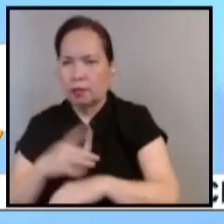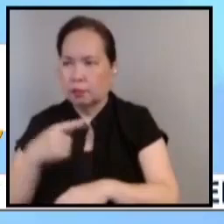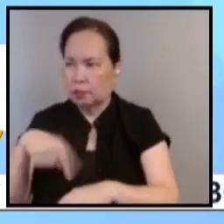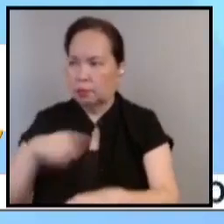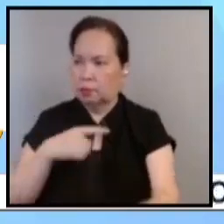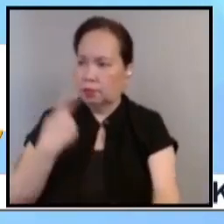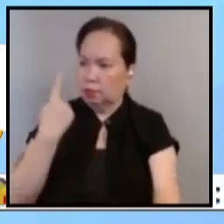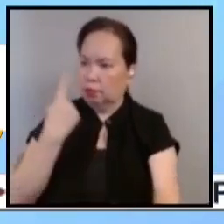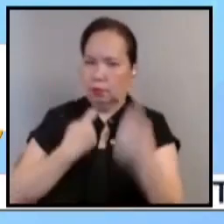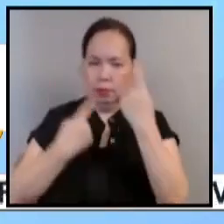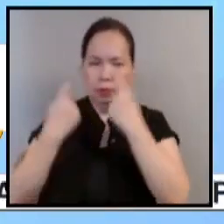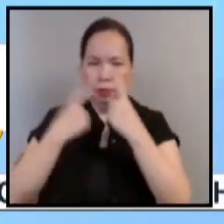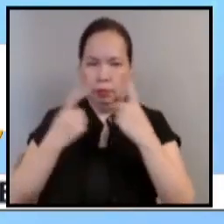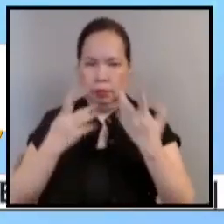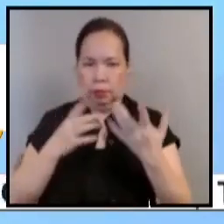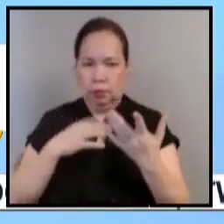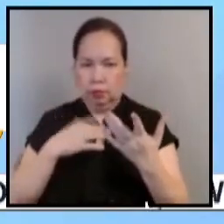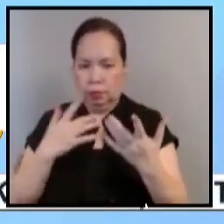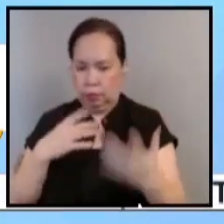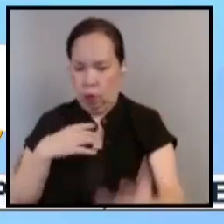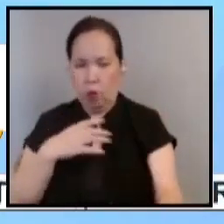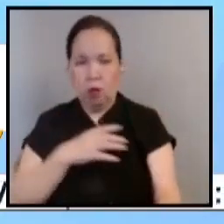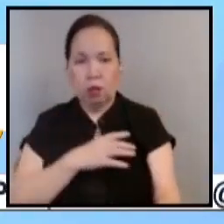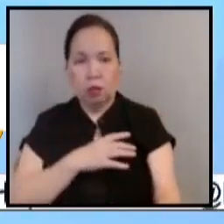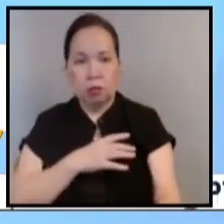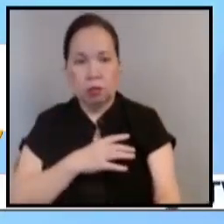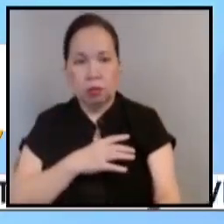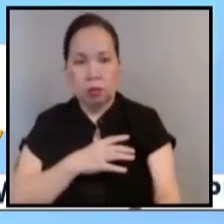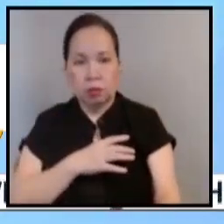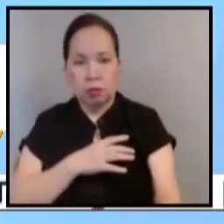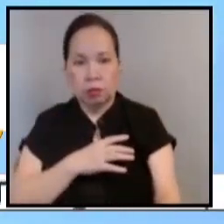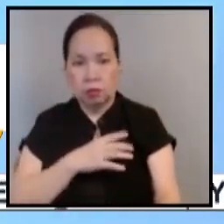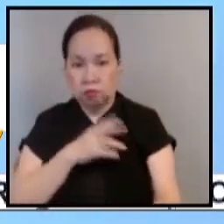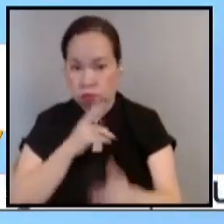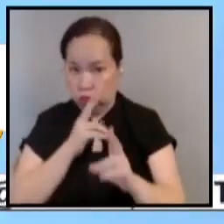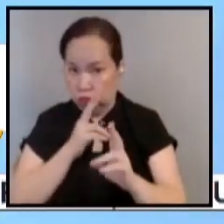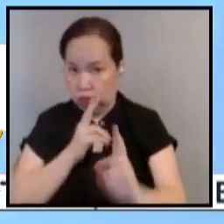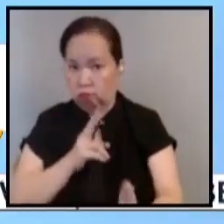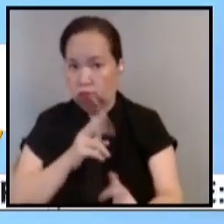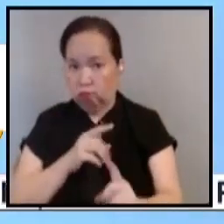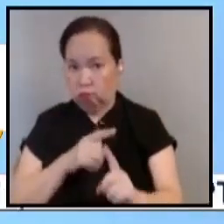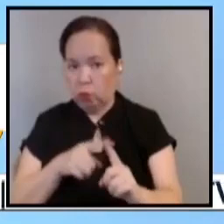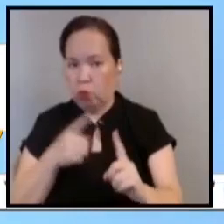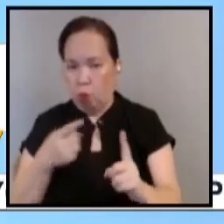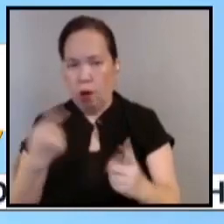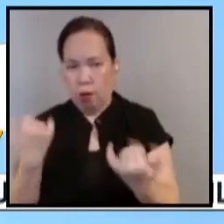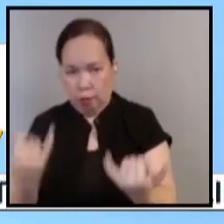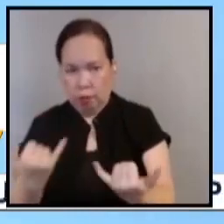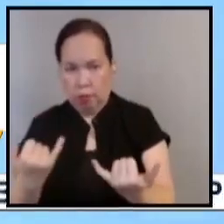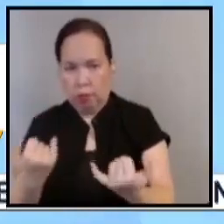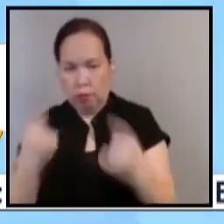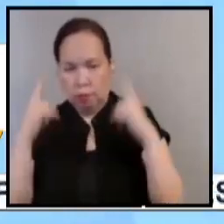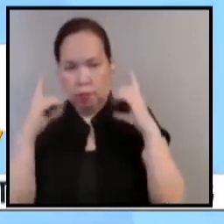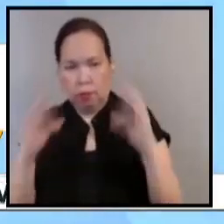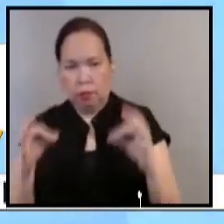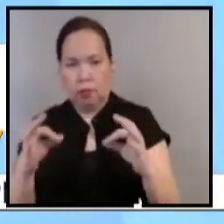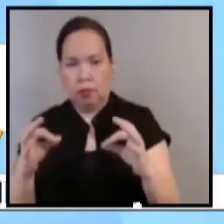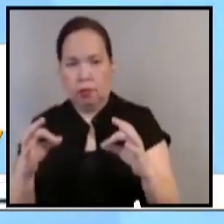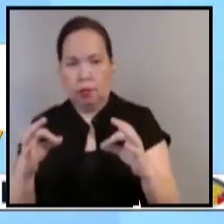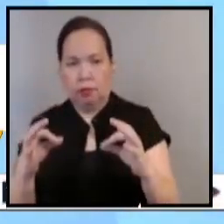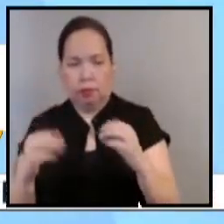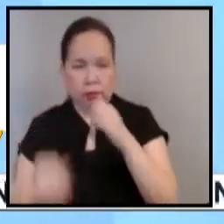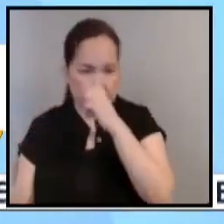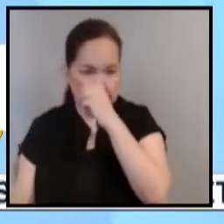of Representatives to merit the consideration of this resolution? Well, Mr. Chairman, I believe, as you